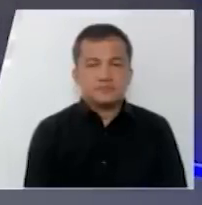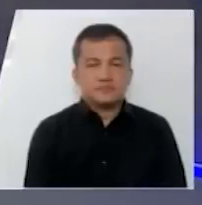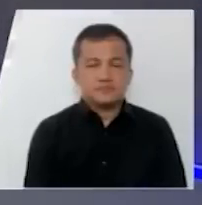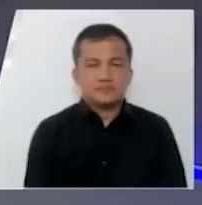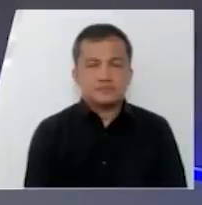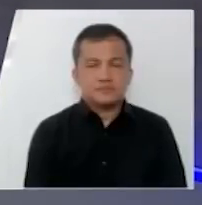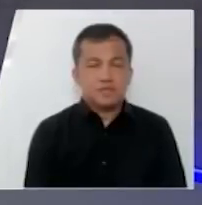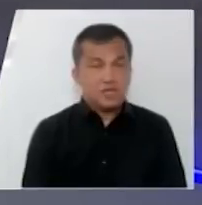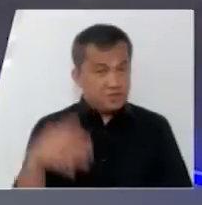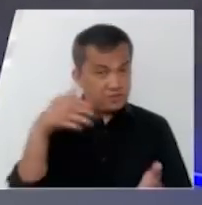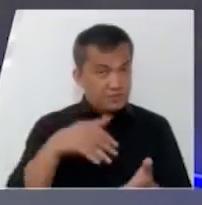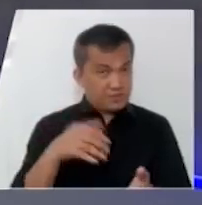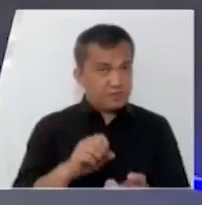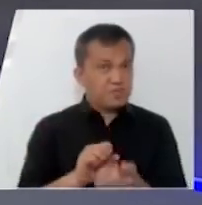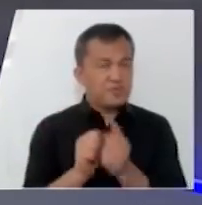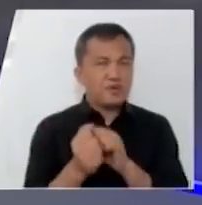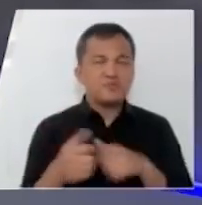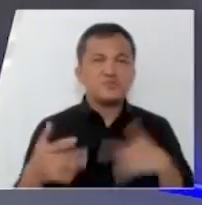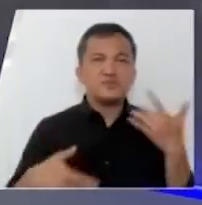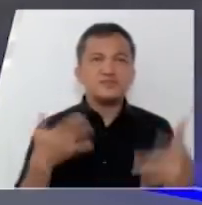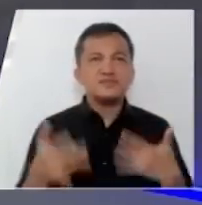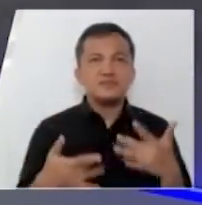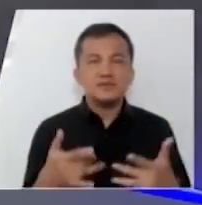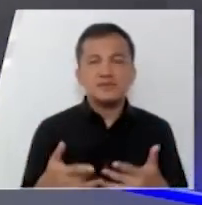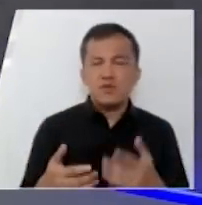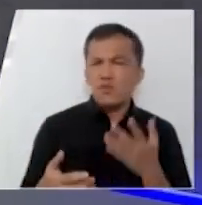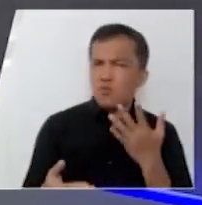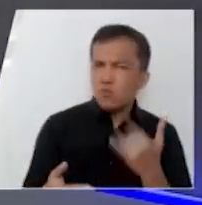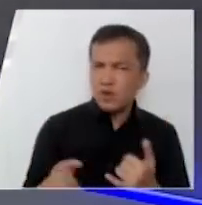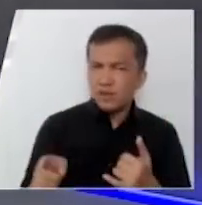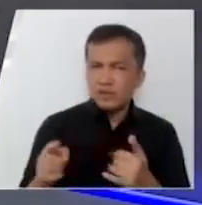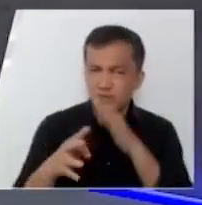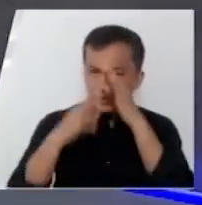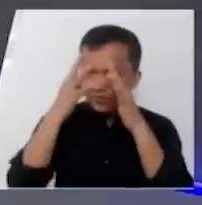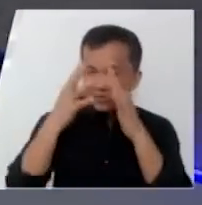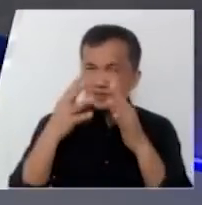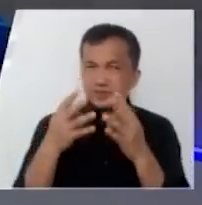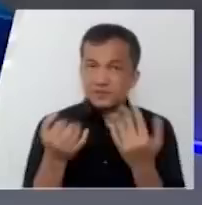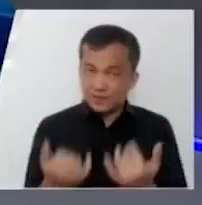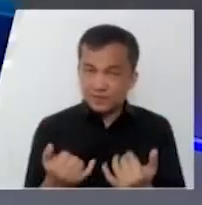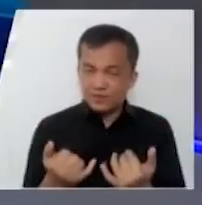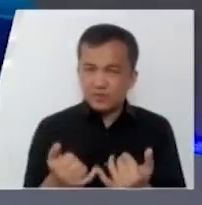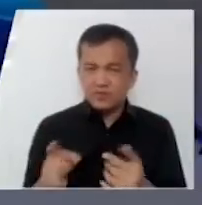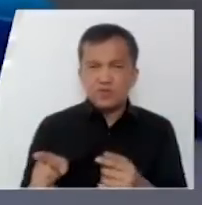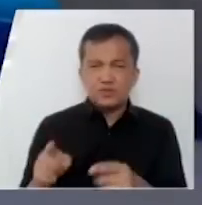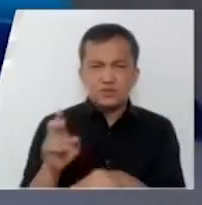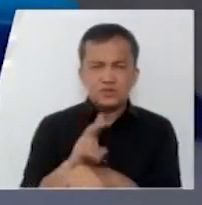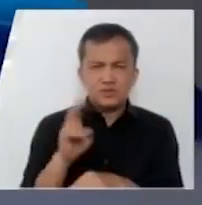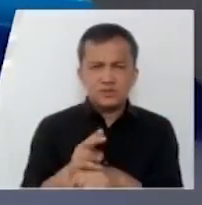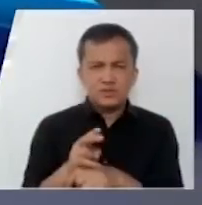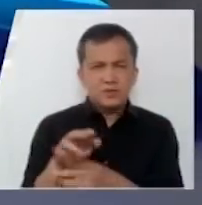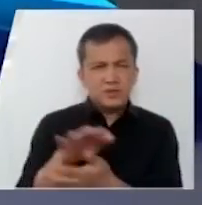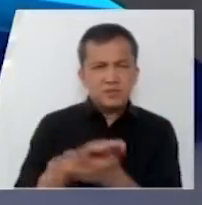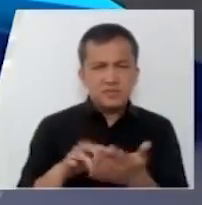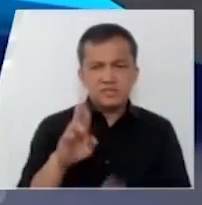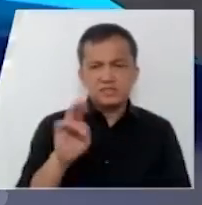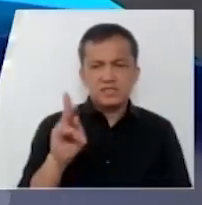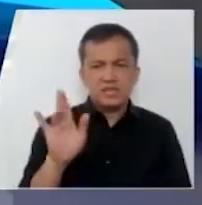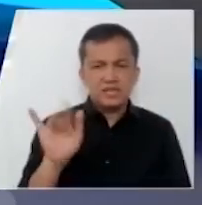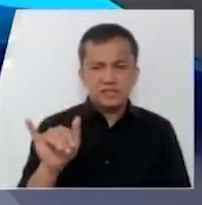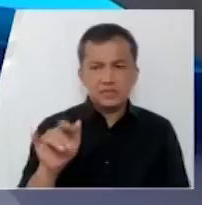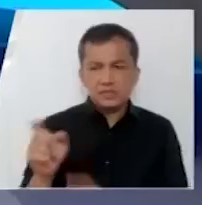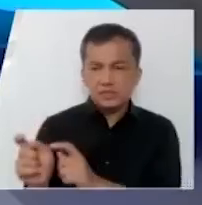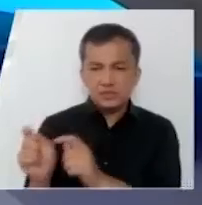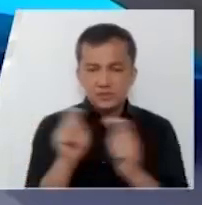Studying just got a little more interesting dahil sa innovation natin today na gumagamit ng mixed reality para ma-transport ang